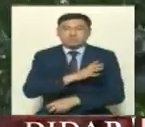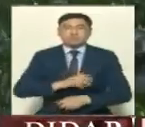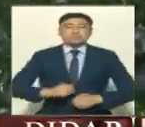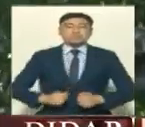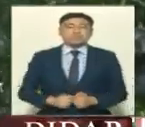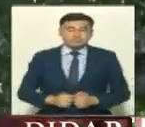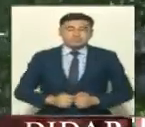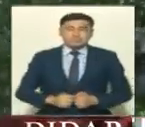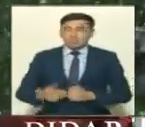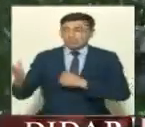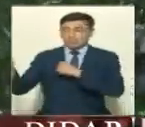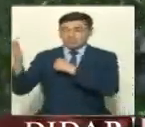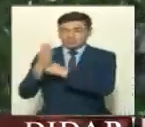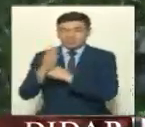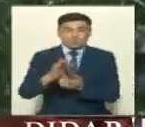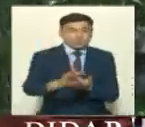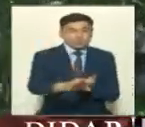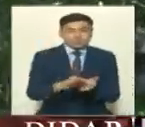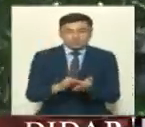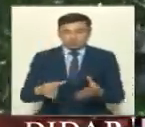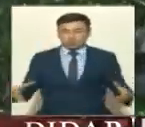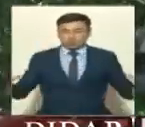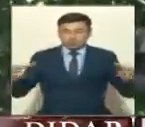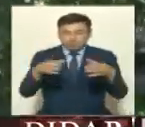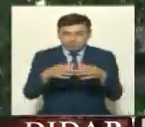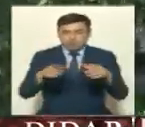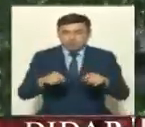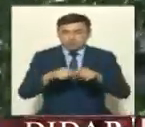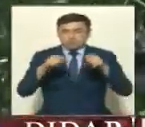Департамент басшылығымен шұғыл жиын құрылып, жиын нәтижесінде